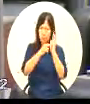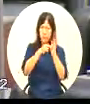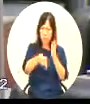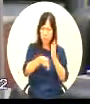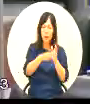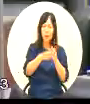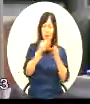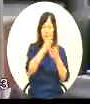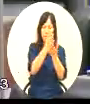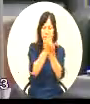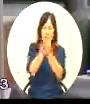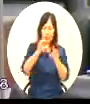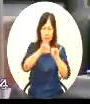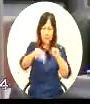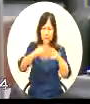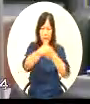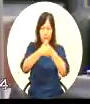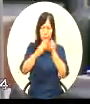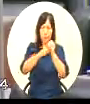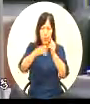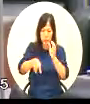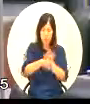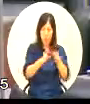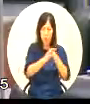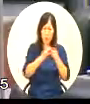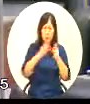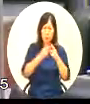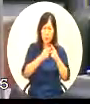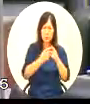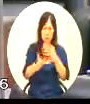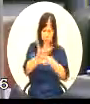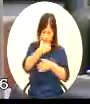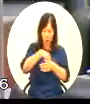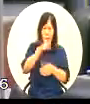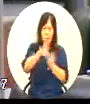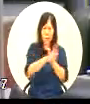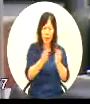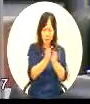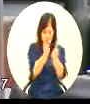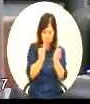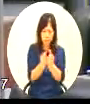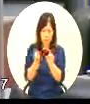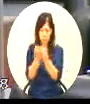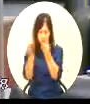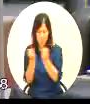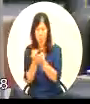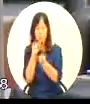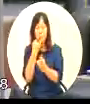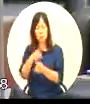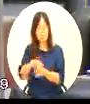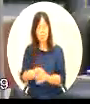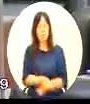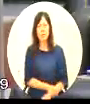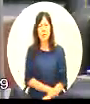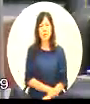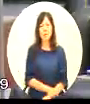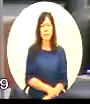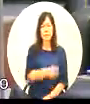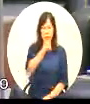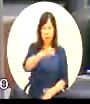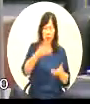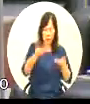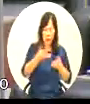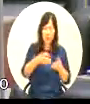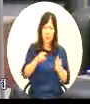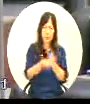生局说，你们这个关系人本来就是有包含同志朋友可以援引这一条来医疗现场的时候来